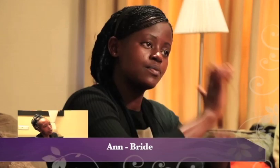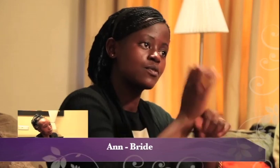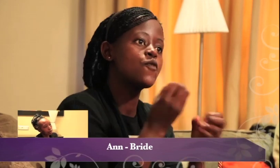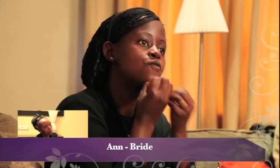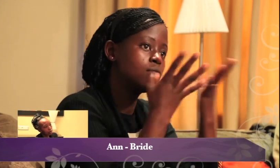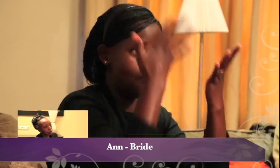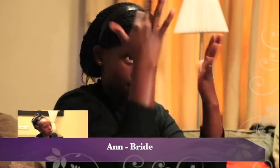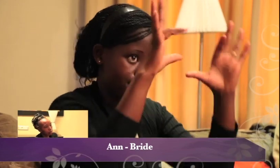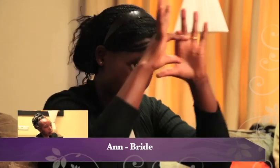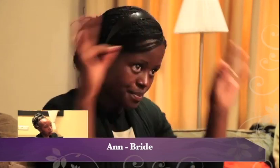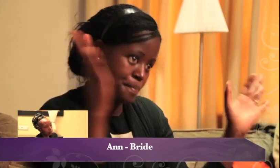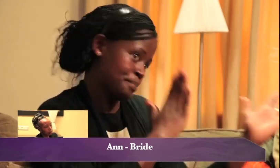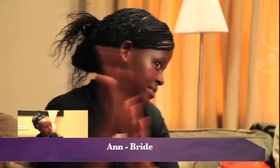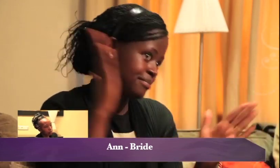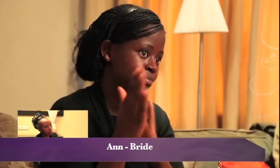Encourage